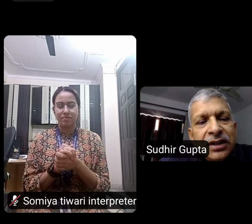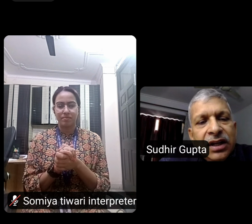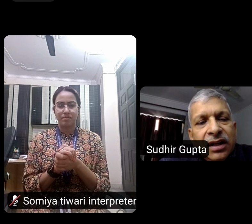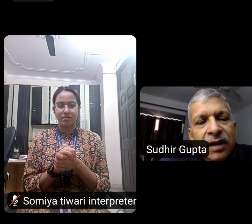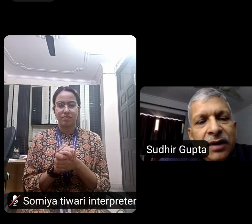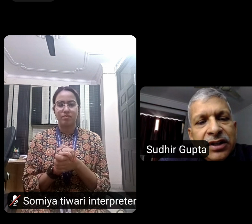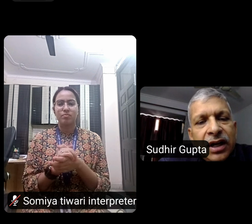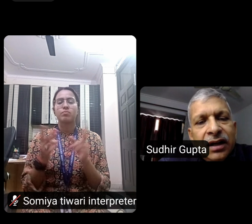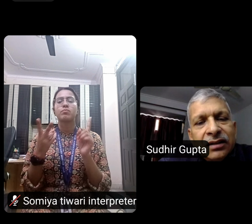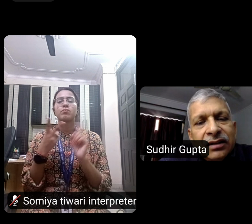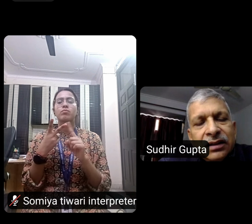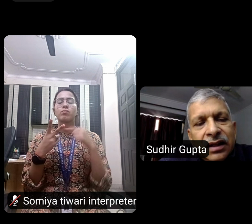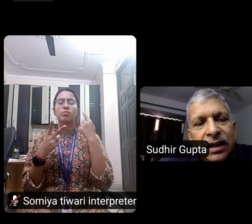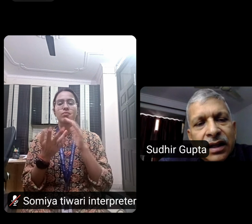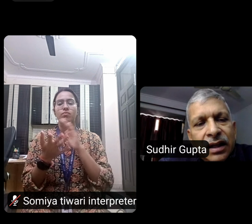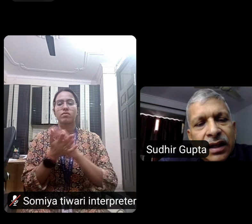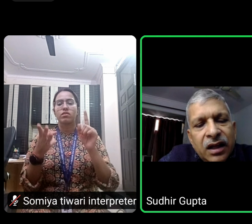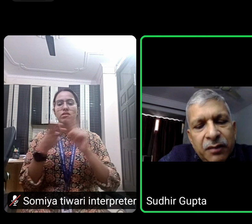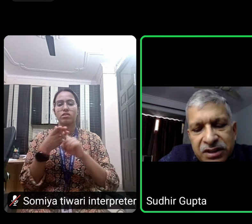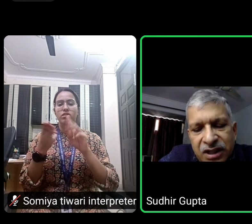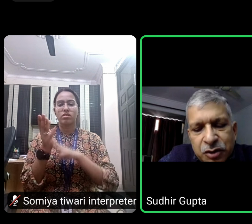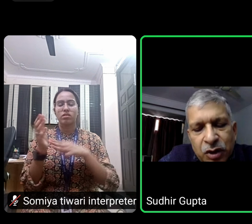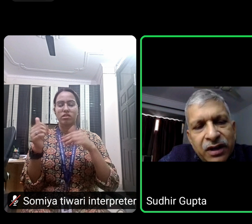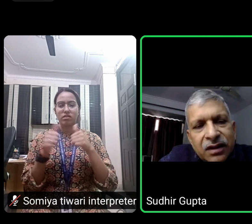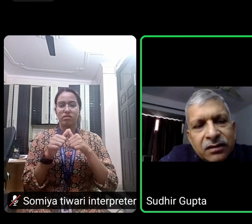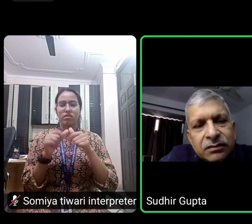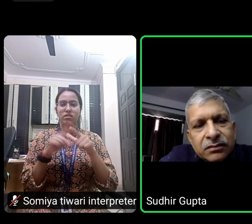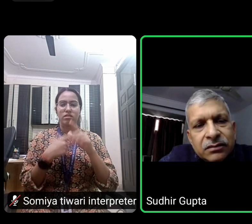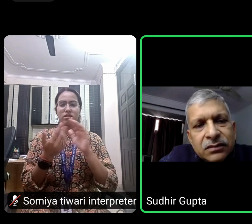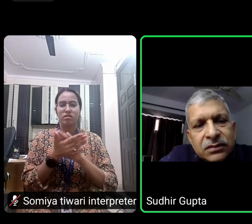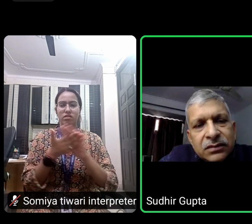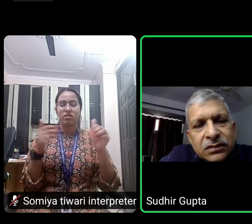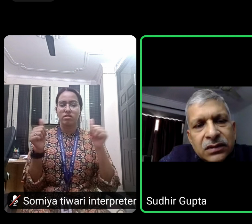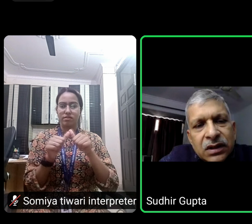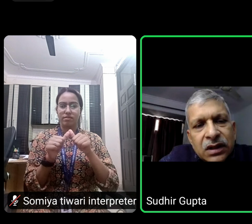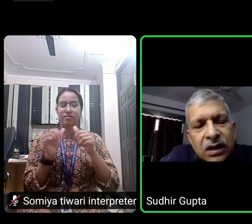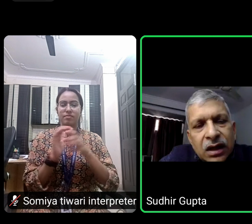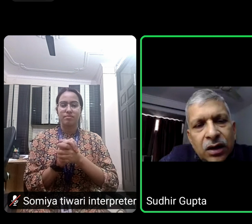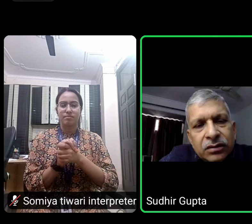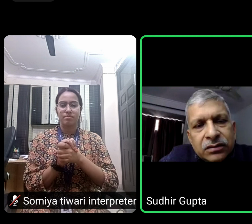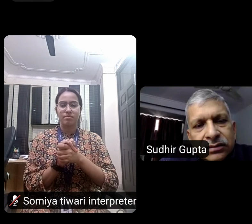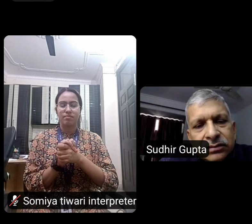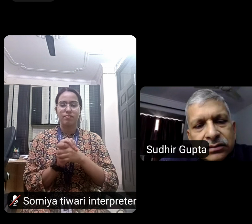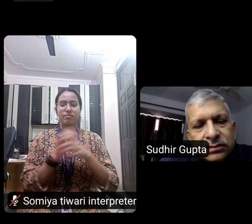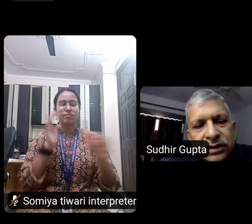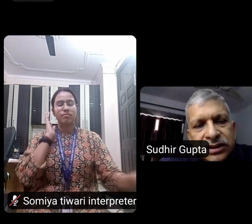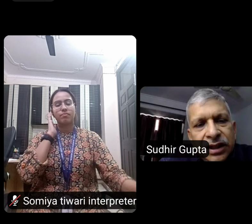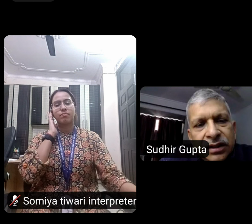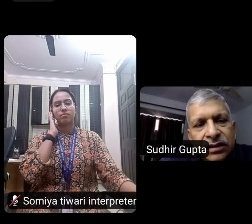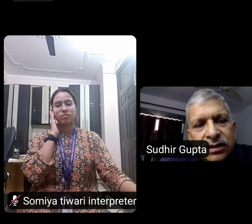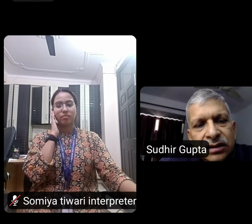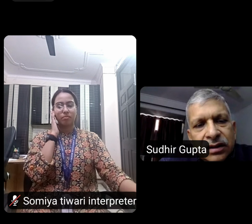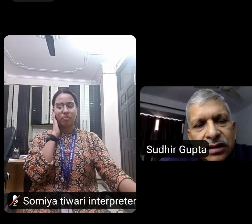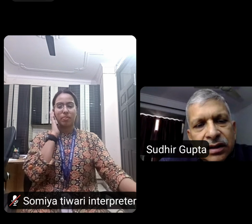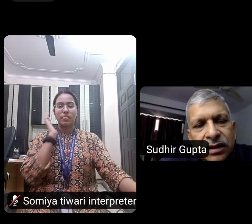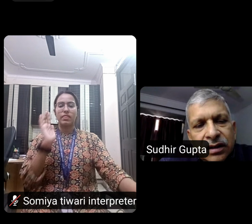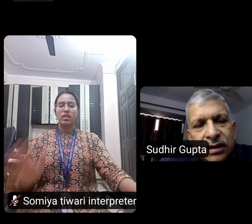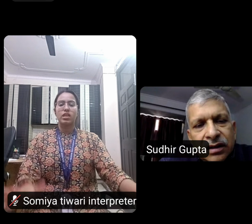हेमा जी, हेमा झा। हेमा जी ज्वाइन कर आप लिया मैडम, कर हेलो हेलो जी बोलिए।